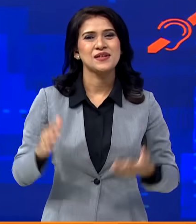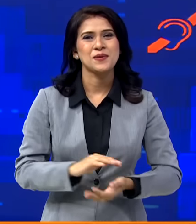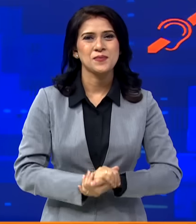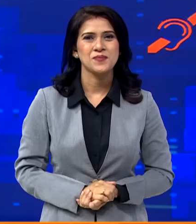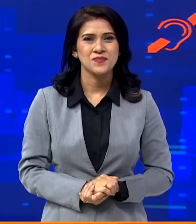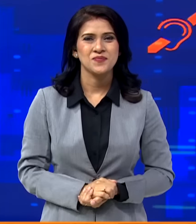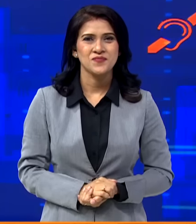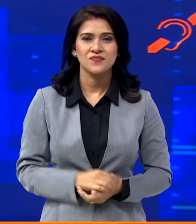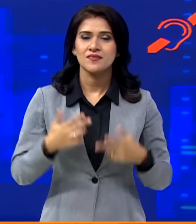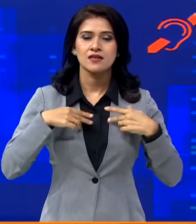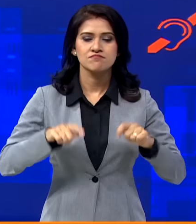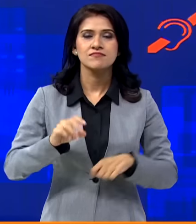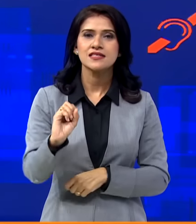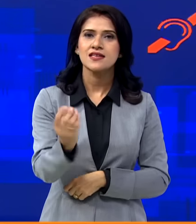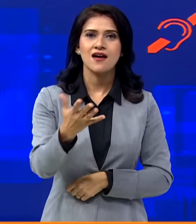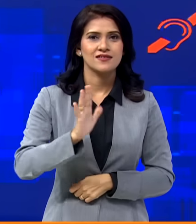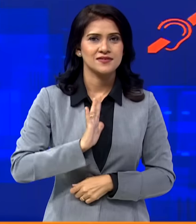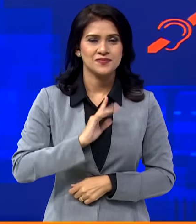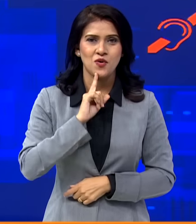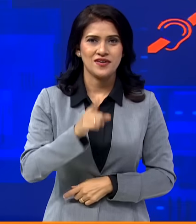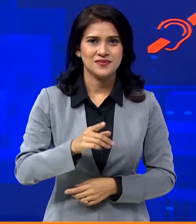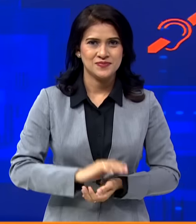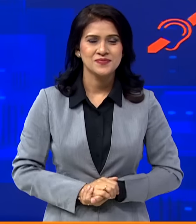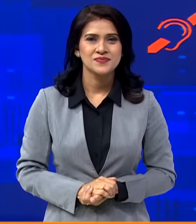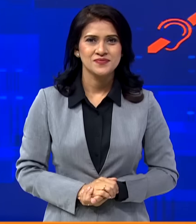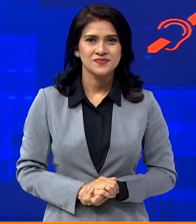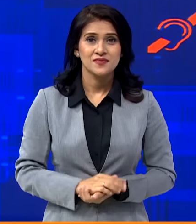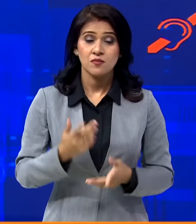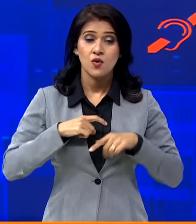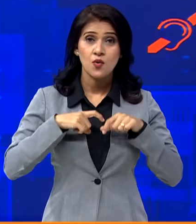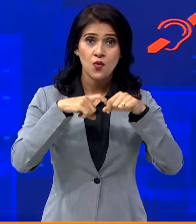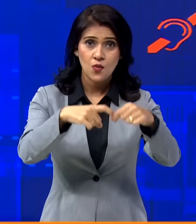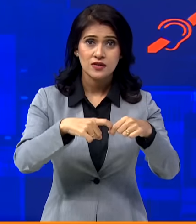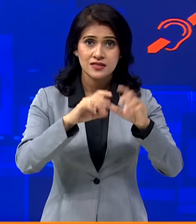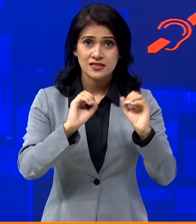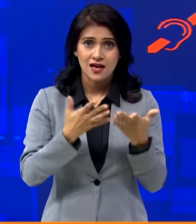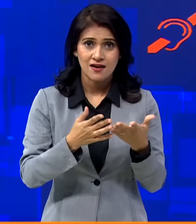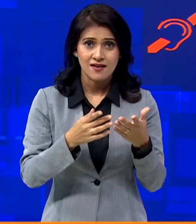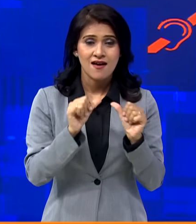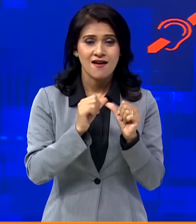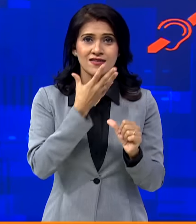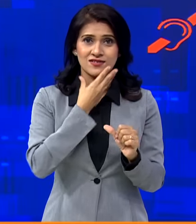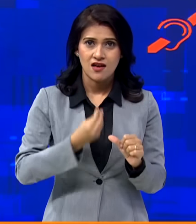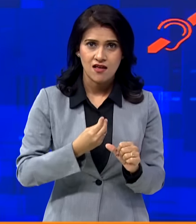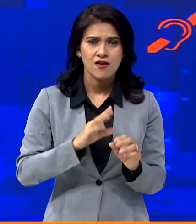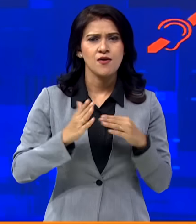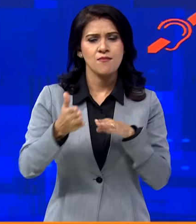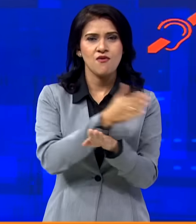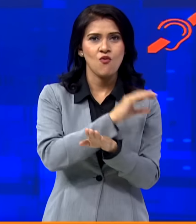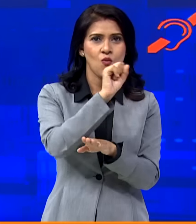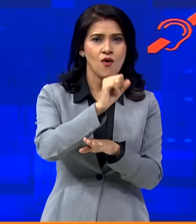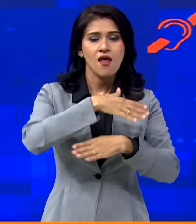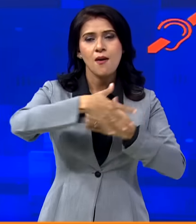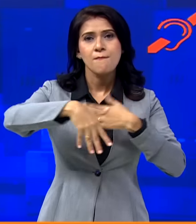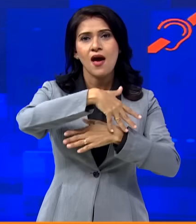कारवाई शुरू किया जाए पहला इल्जाम लगे आचार्य प्रमोद कृष्णम पर इससे पहले एक नजर आचार्य जी के